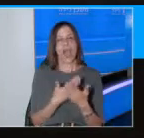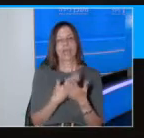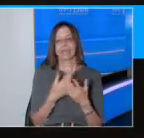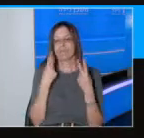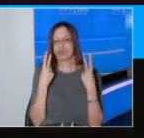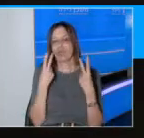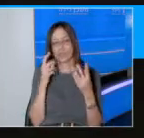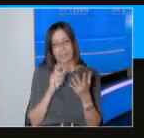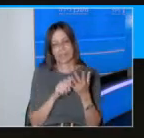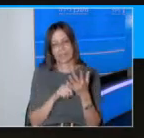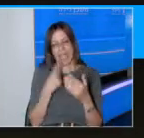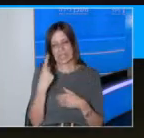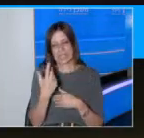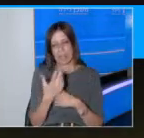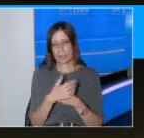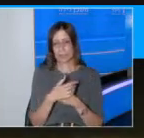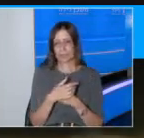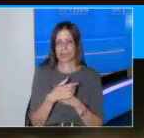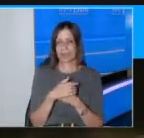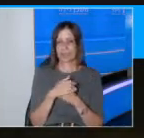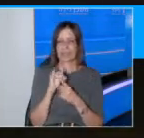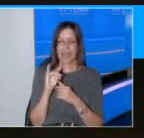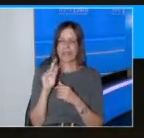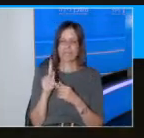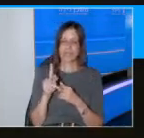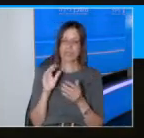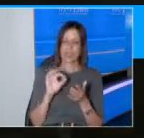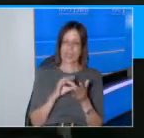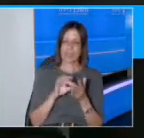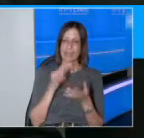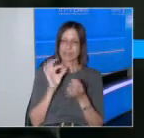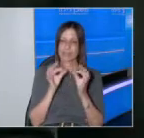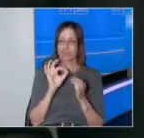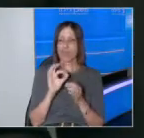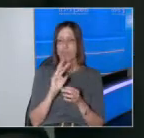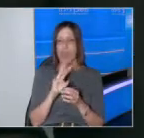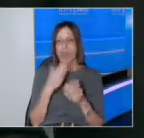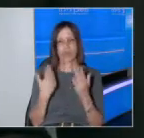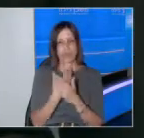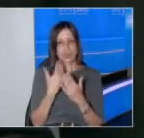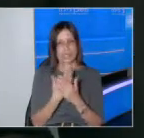משמעותי בתביעה עצמה. אוקיי. Okay. יעל פריצון, כתבת משפט של אתר וואלה ניוז, תודה רבה לך.